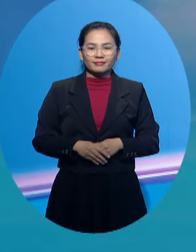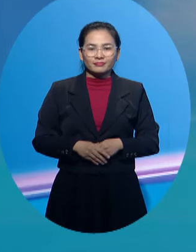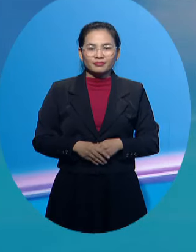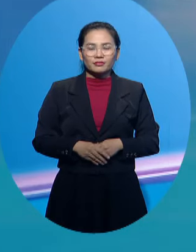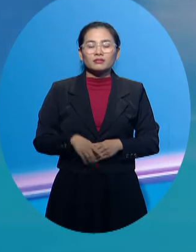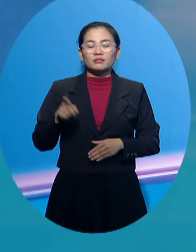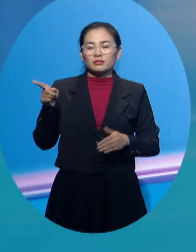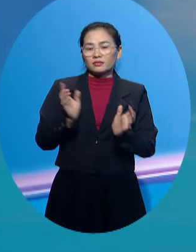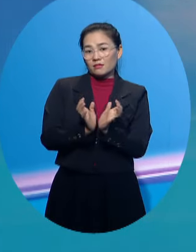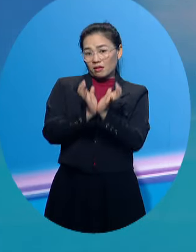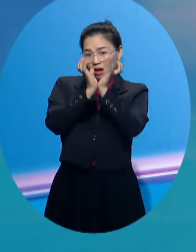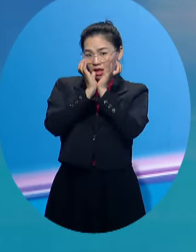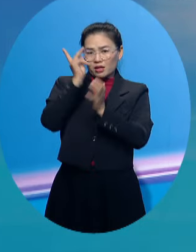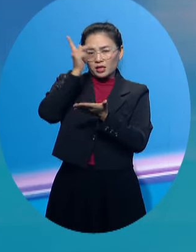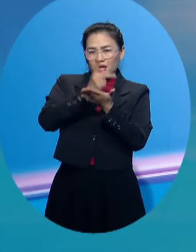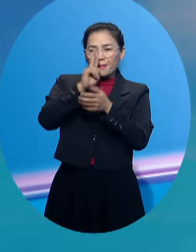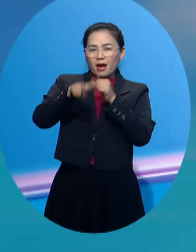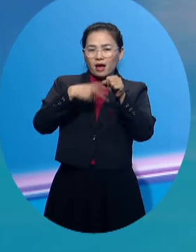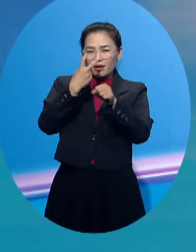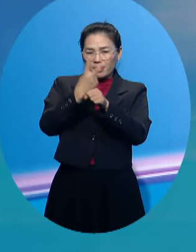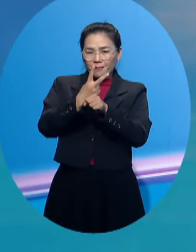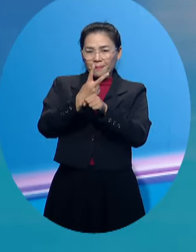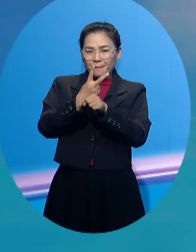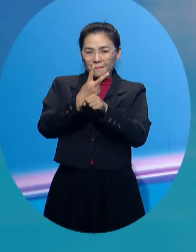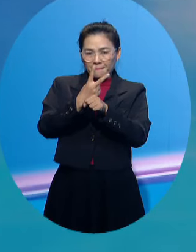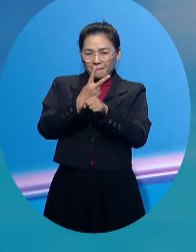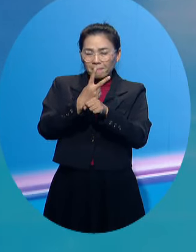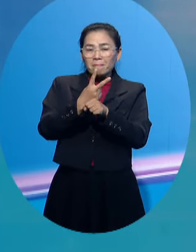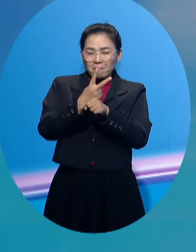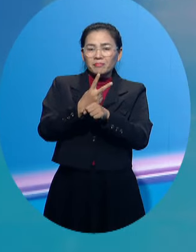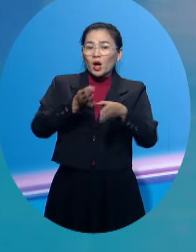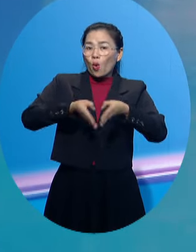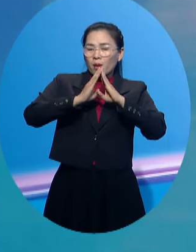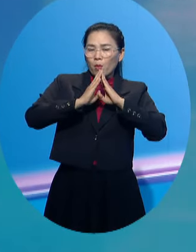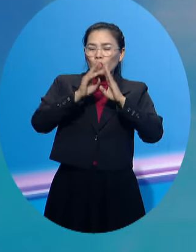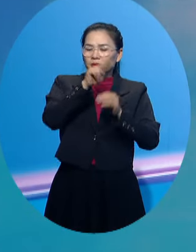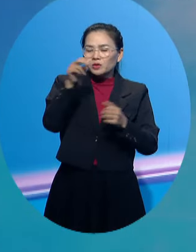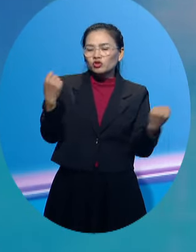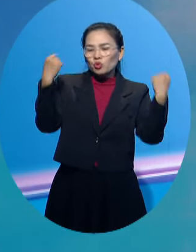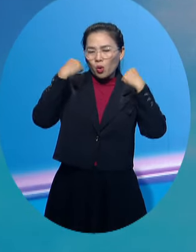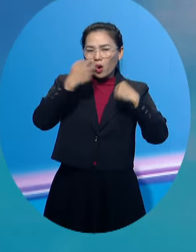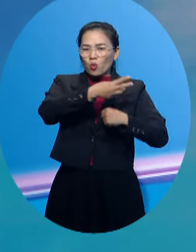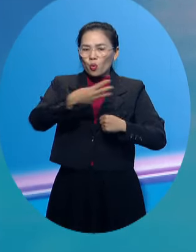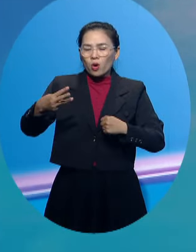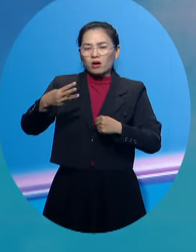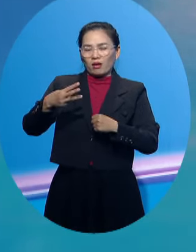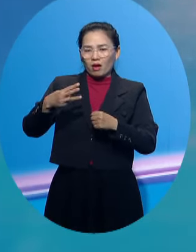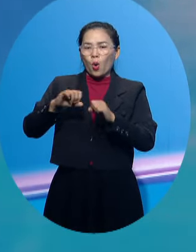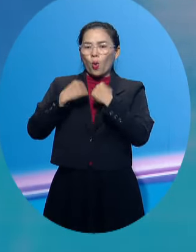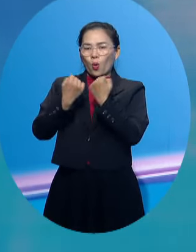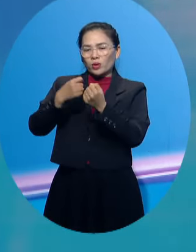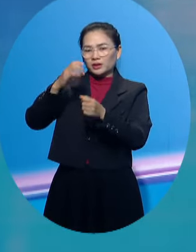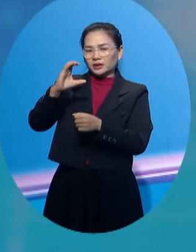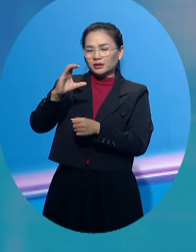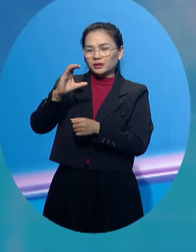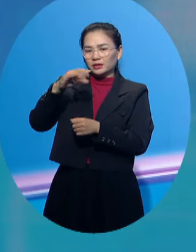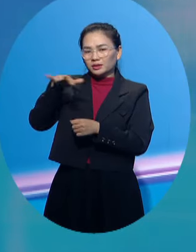tài lễ kỷ niệm hai năm thành lập câu lạc bộ Vì sức khỏe cộng đồng thuộc hội chữ thập đỏ thành phố Hồ Chí Minh cho biết trong thời gian qua câu lạc bộ đã thực hiện nhiều hoạt